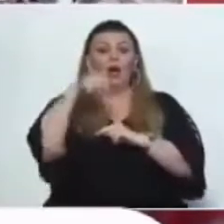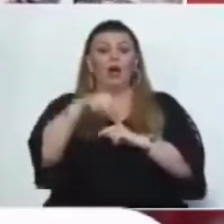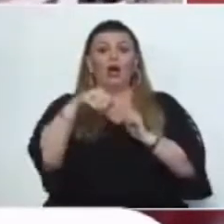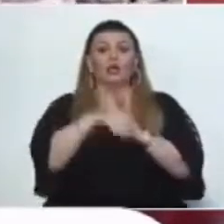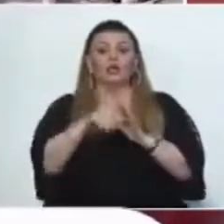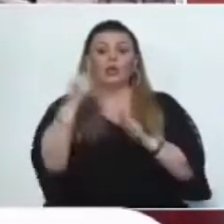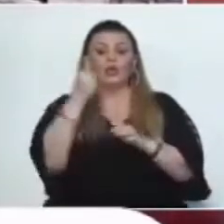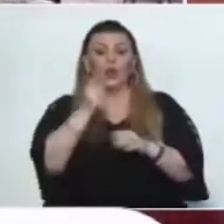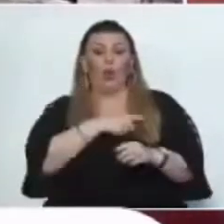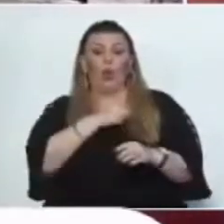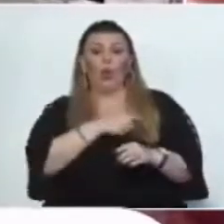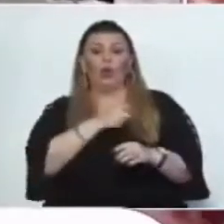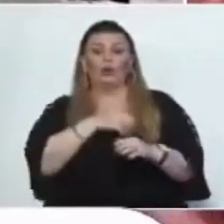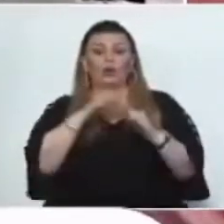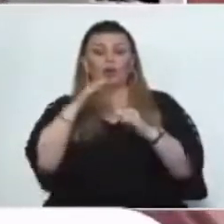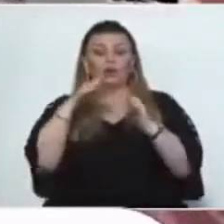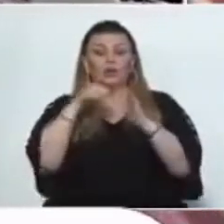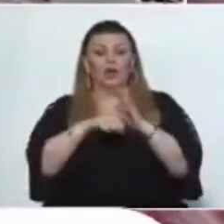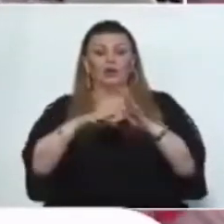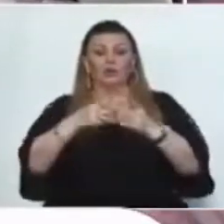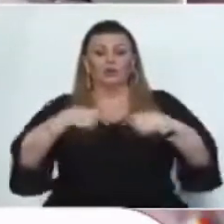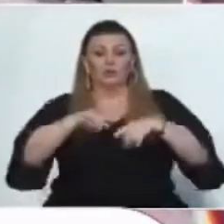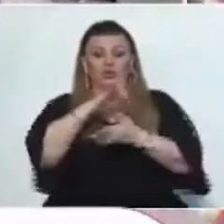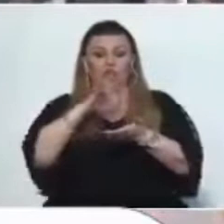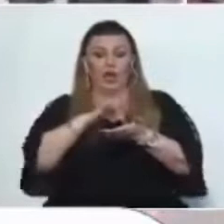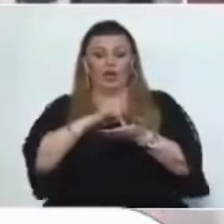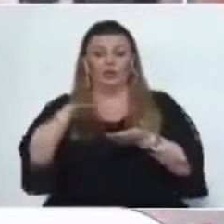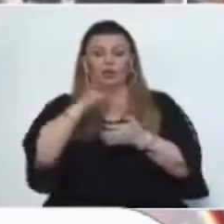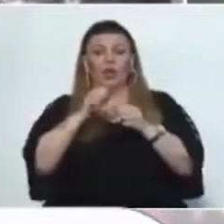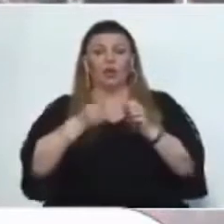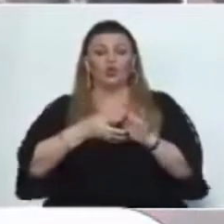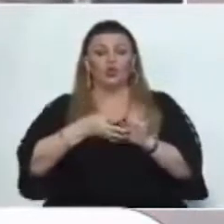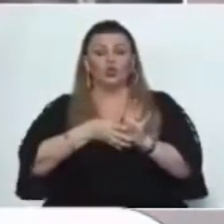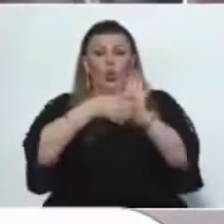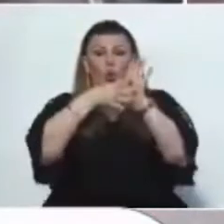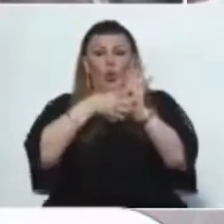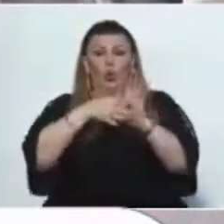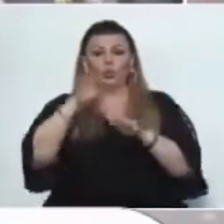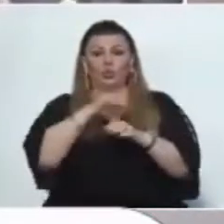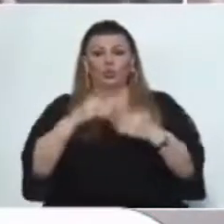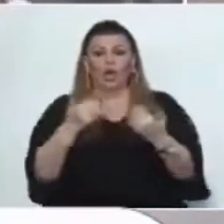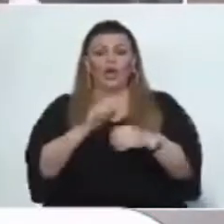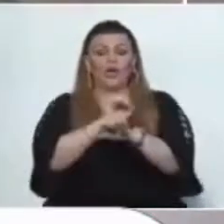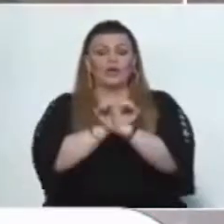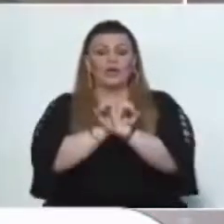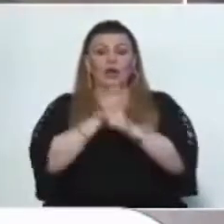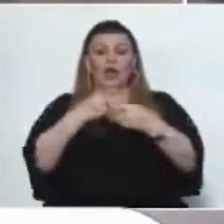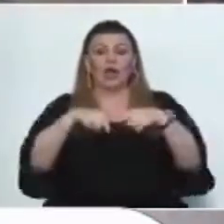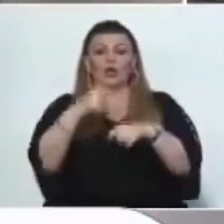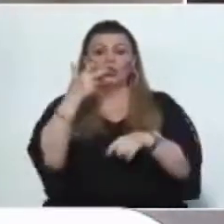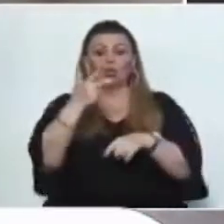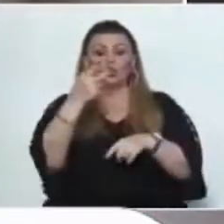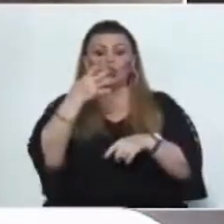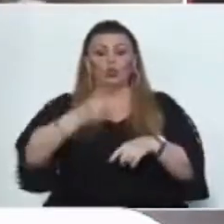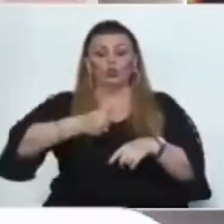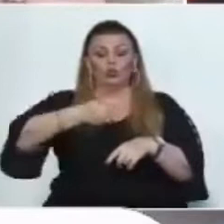biri Odessa vilayətində 9 mərtəbəli yaşayış binasına, digər biri isə istirahat bölgəsindəki 3 və 4